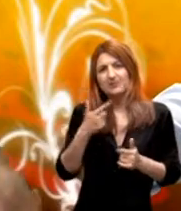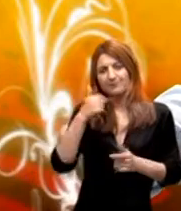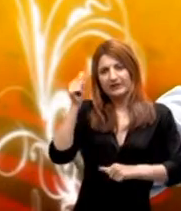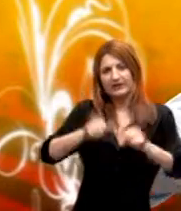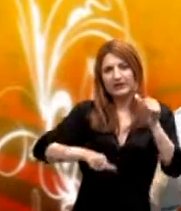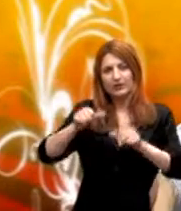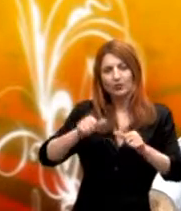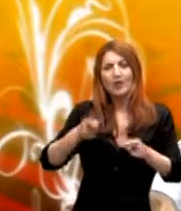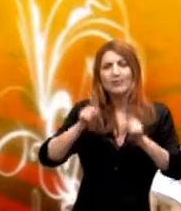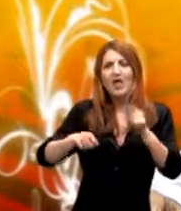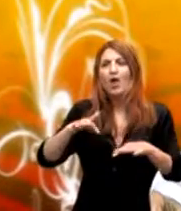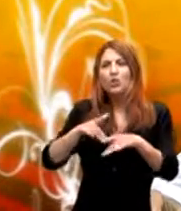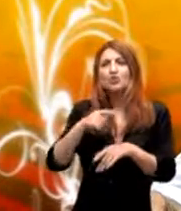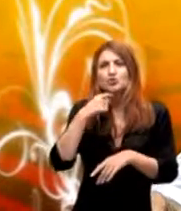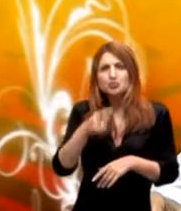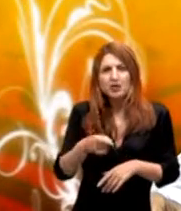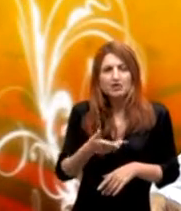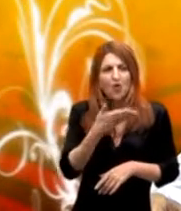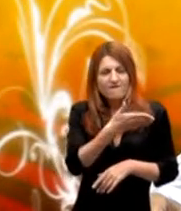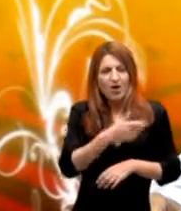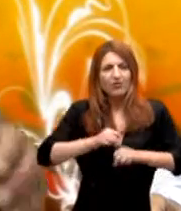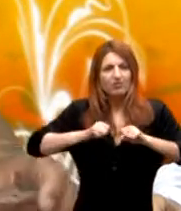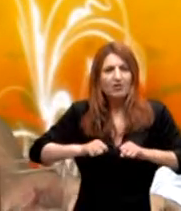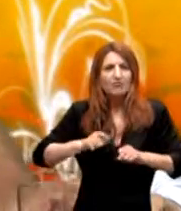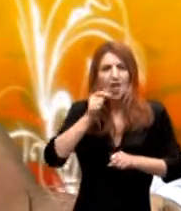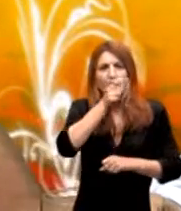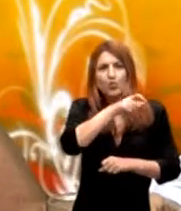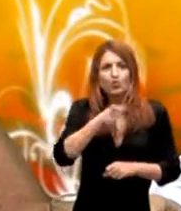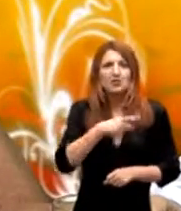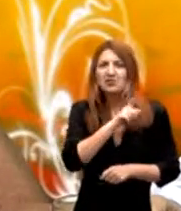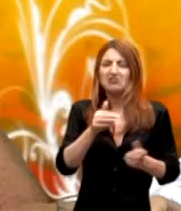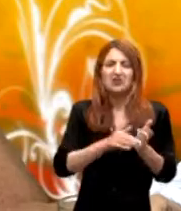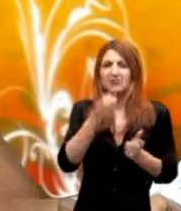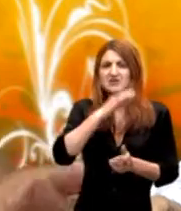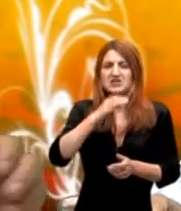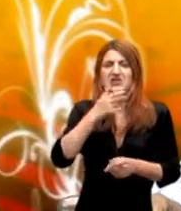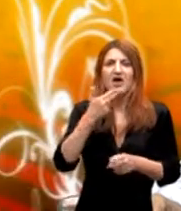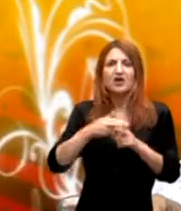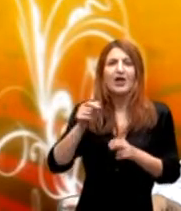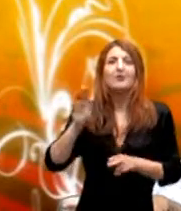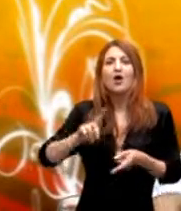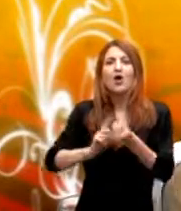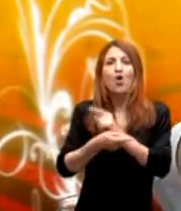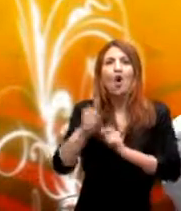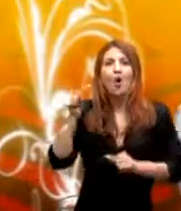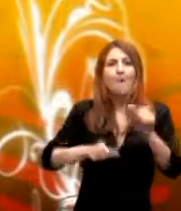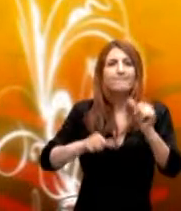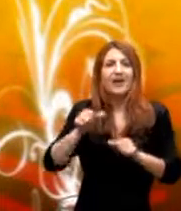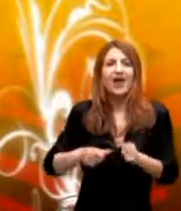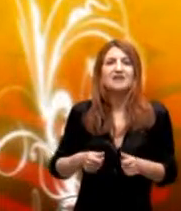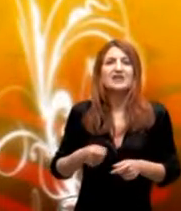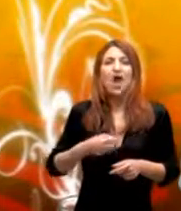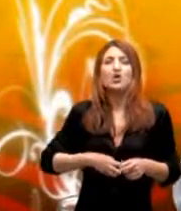kirurgija, neki ljudi su rekli, pa za ovakve debele ljude, nisu lijekovi za dijabetes, nego je operacija.